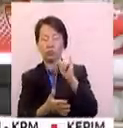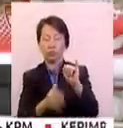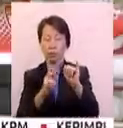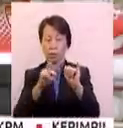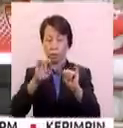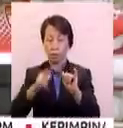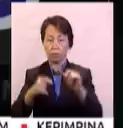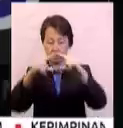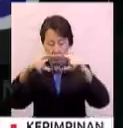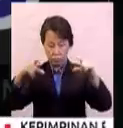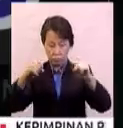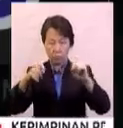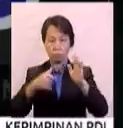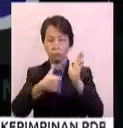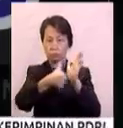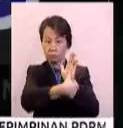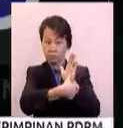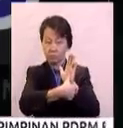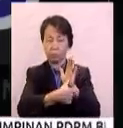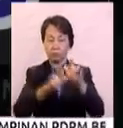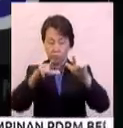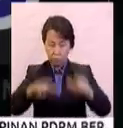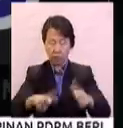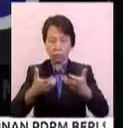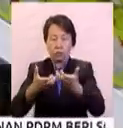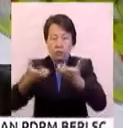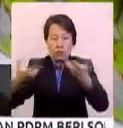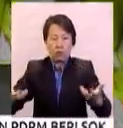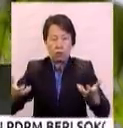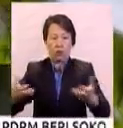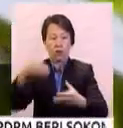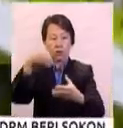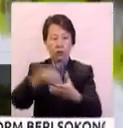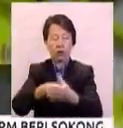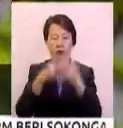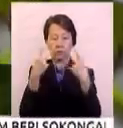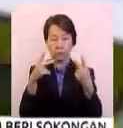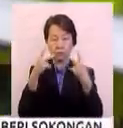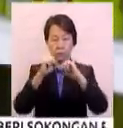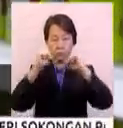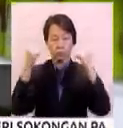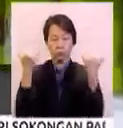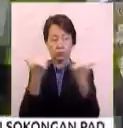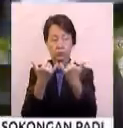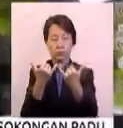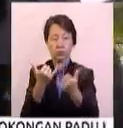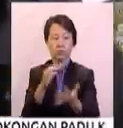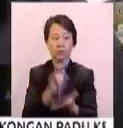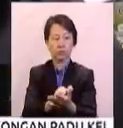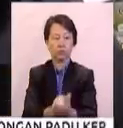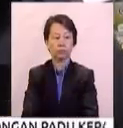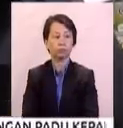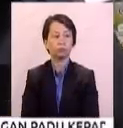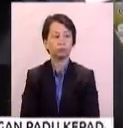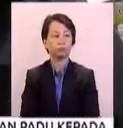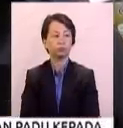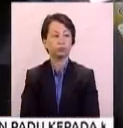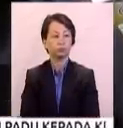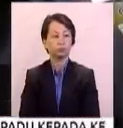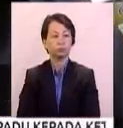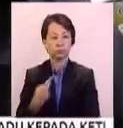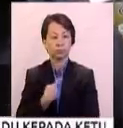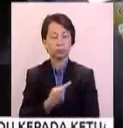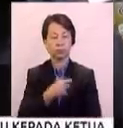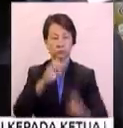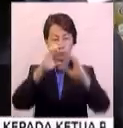papan tanda dan pelekat yang diletakkan secara berasingan di dalam premis syarikat peruncitan terlibat. Dalam kita punya